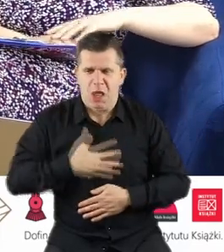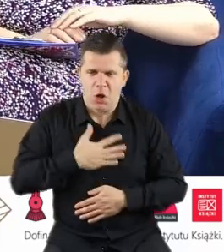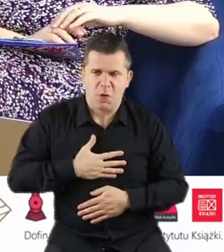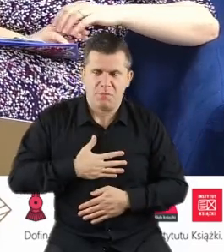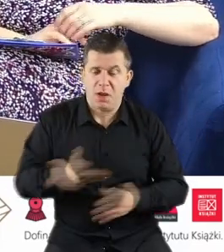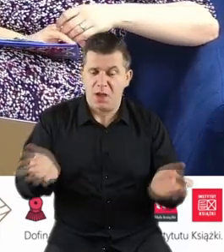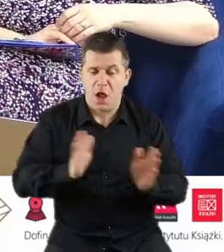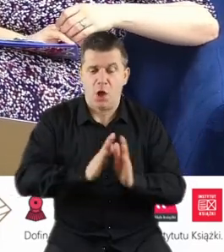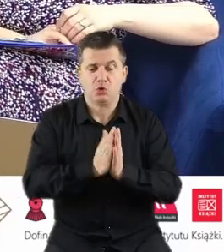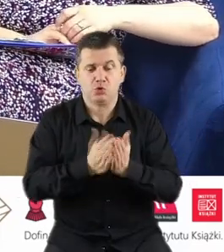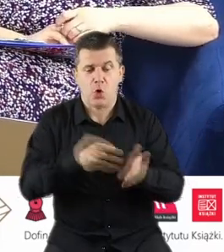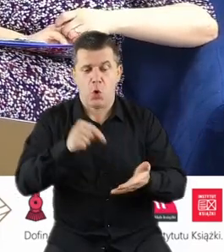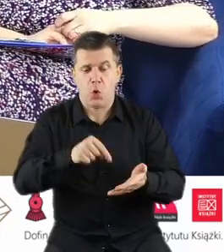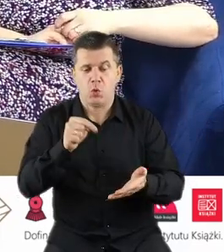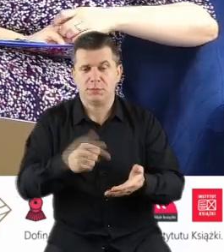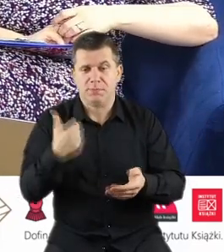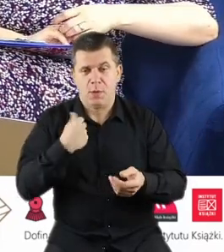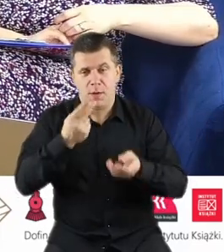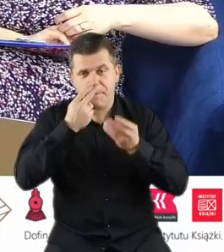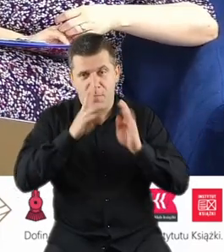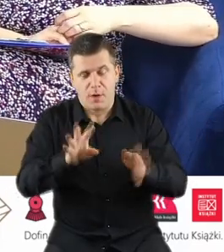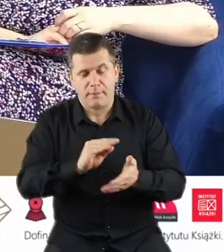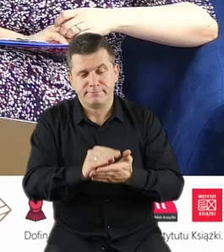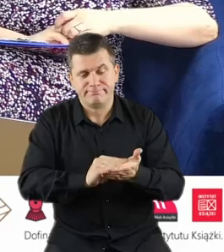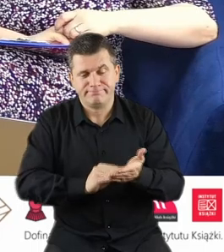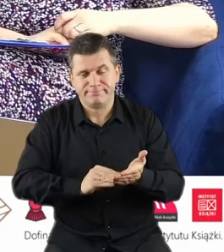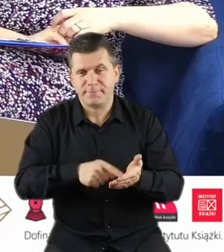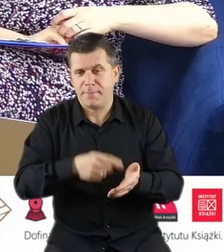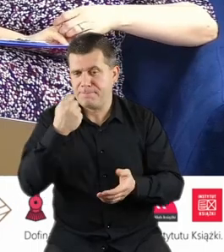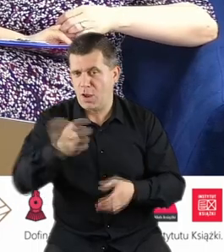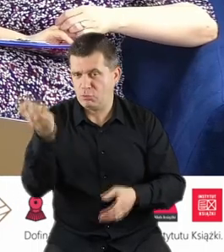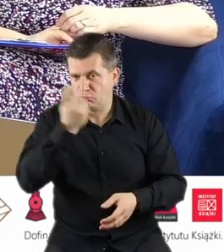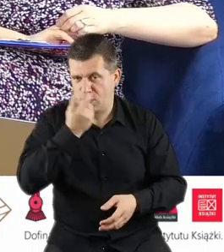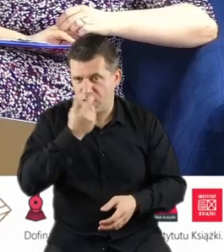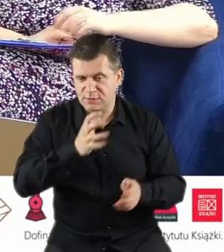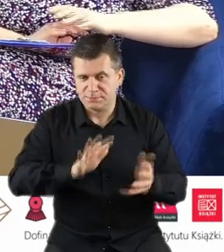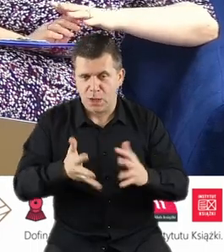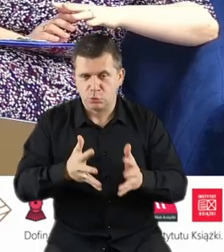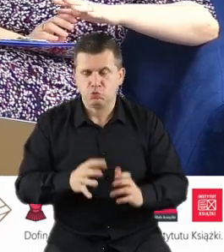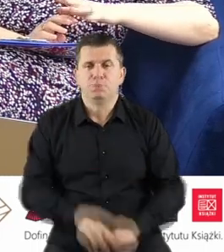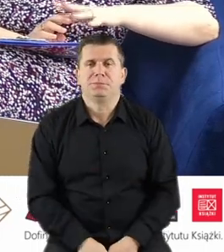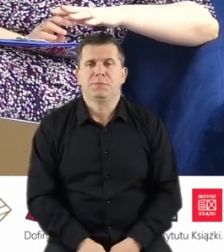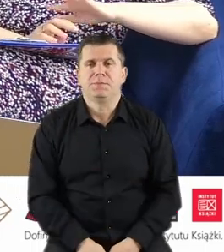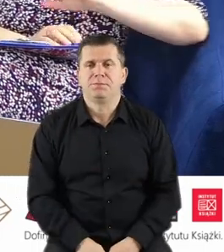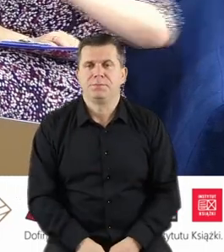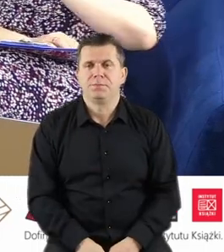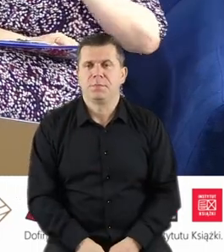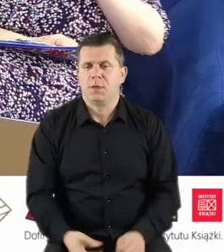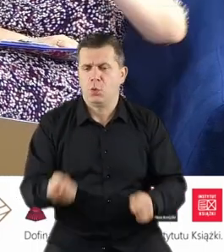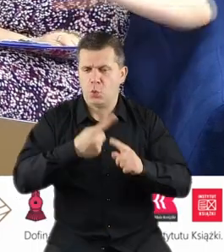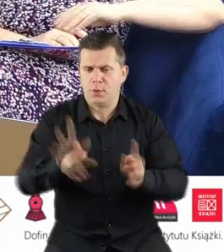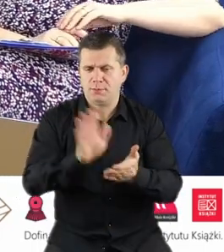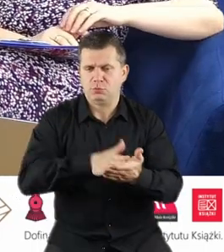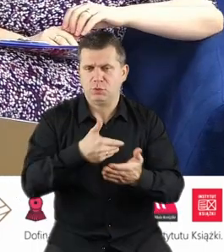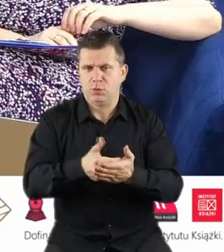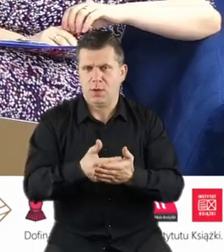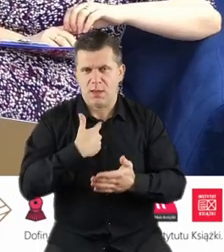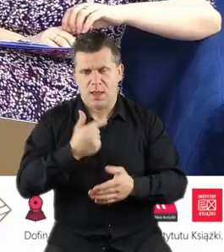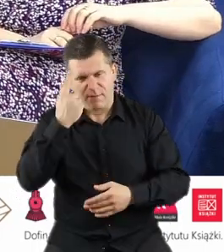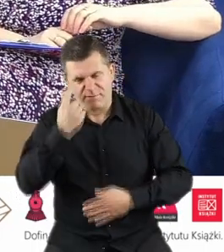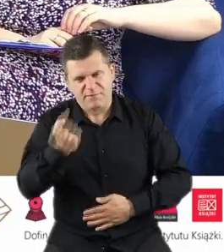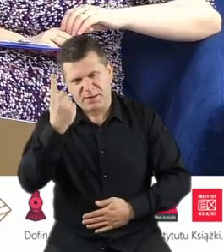książce było to pokazane bardzo ciekawie. Krótki przykład dam, zmyślając liczby